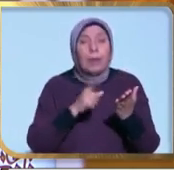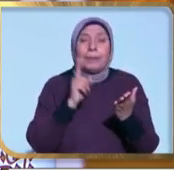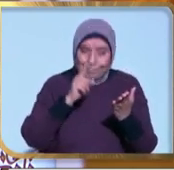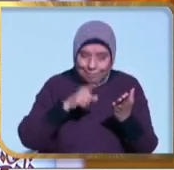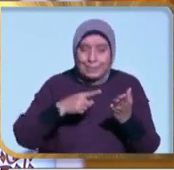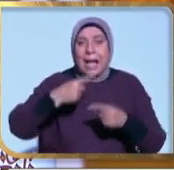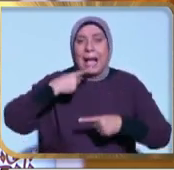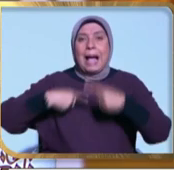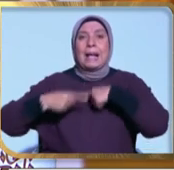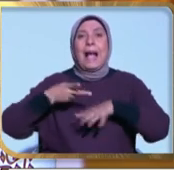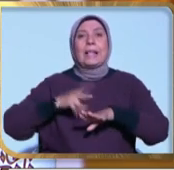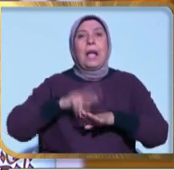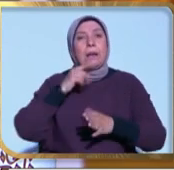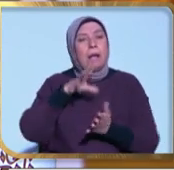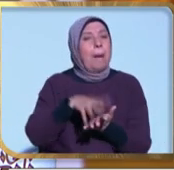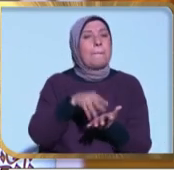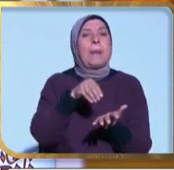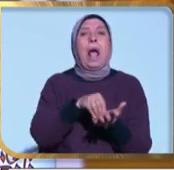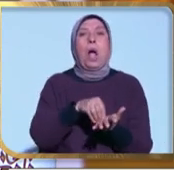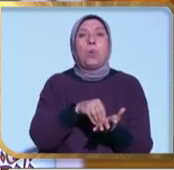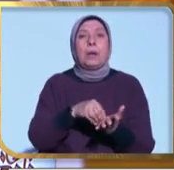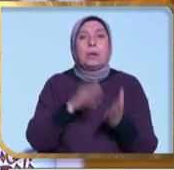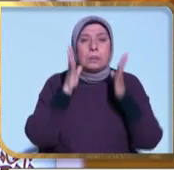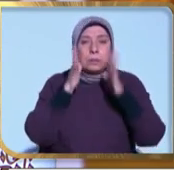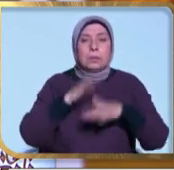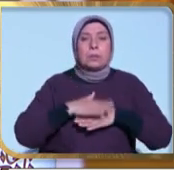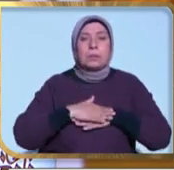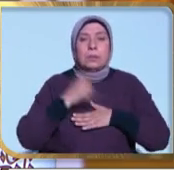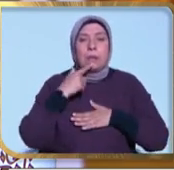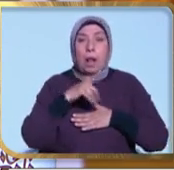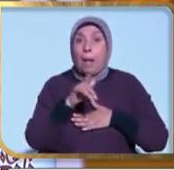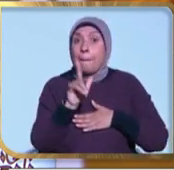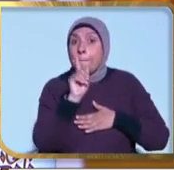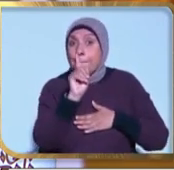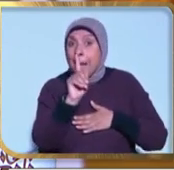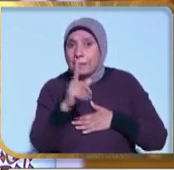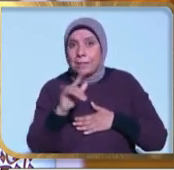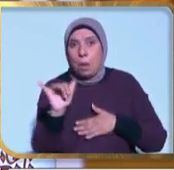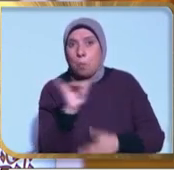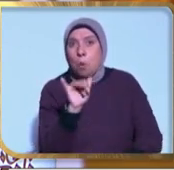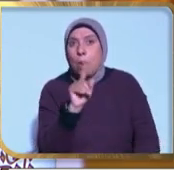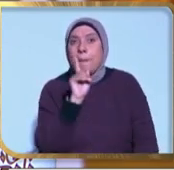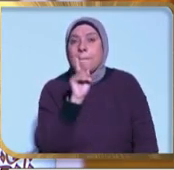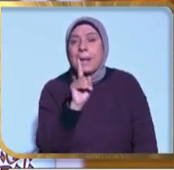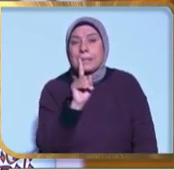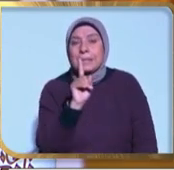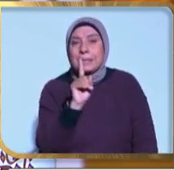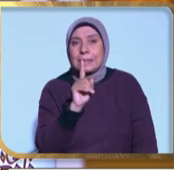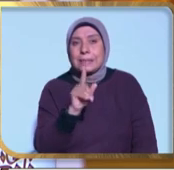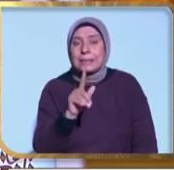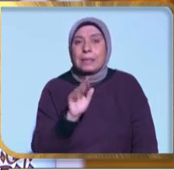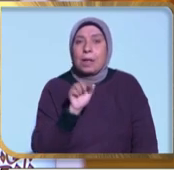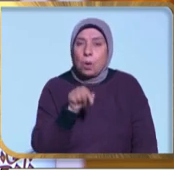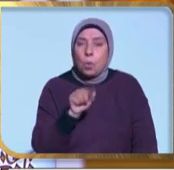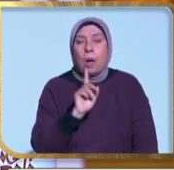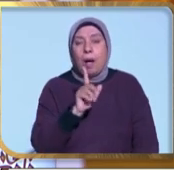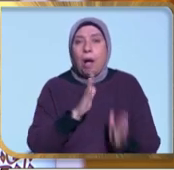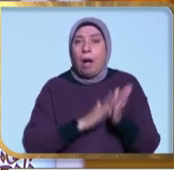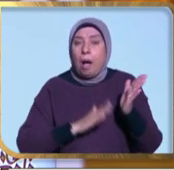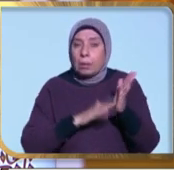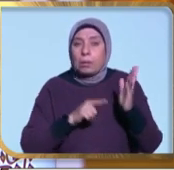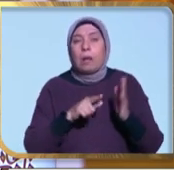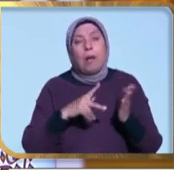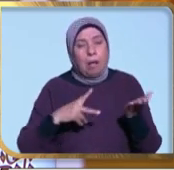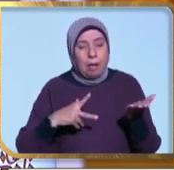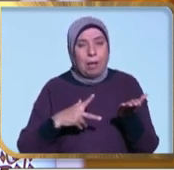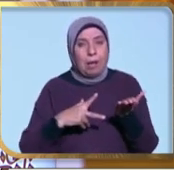ده في حاله اذا ما قطع الصلاه لامر ضروري او حاجه ملحه يعني هنعتبر كانها او